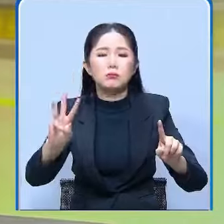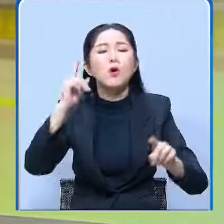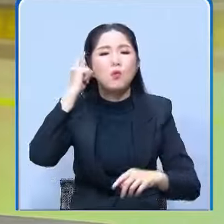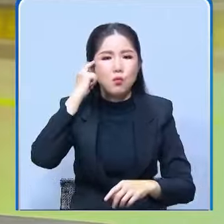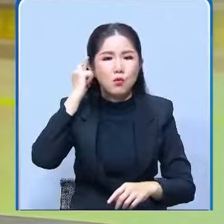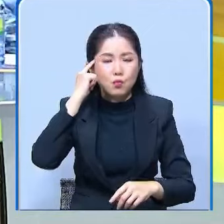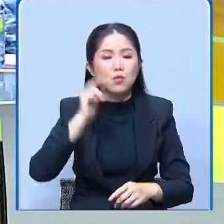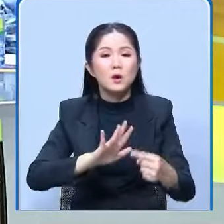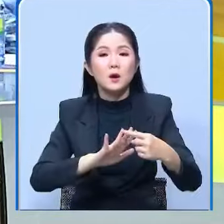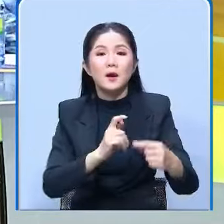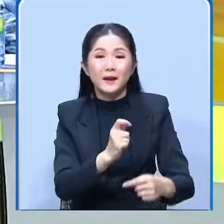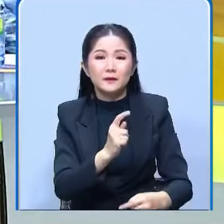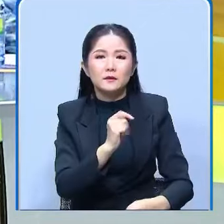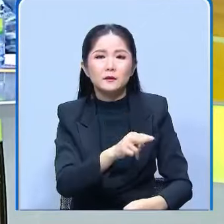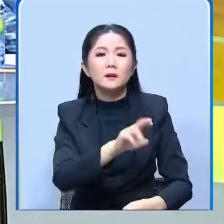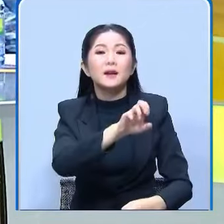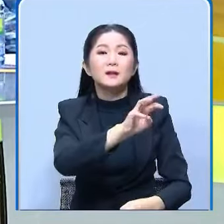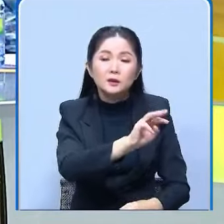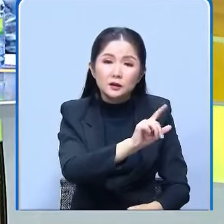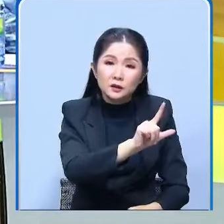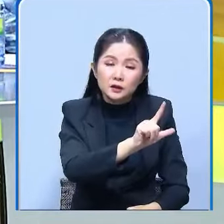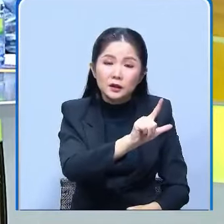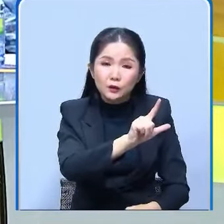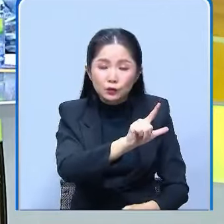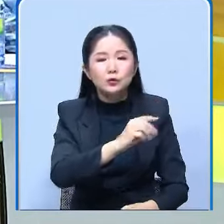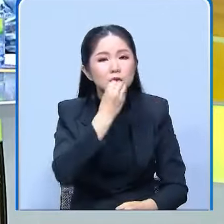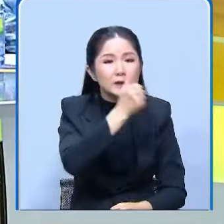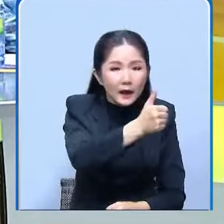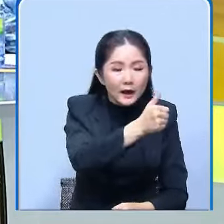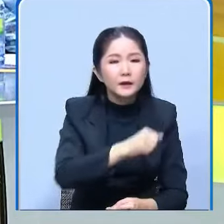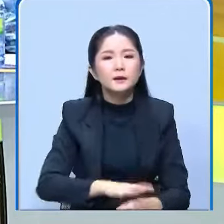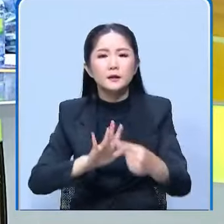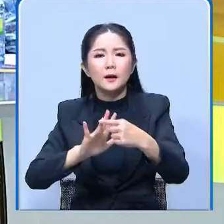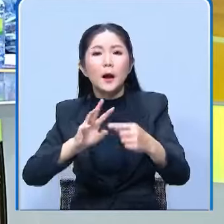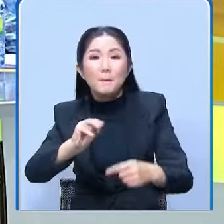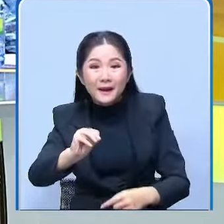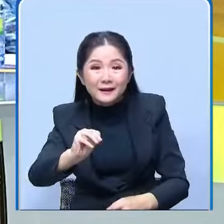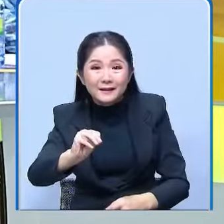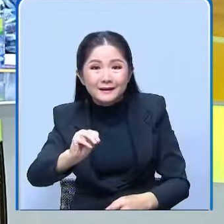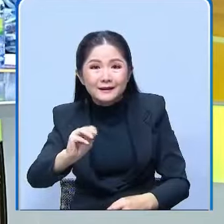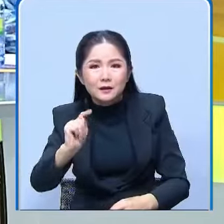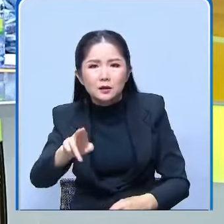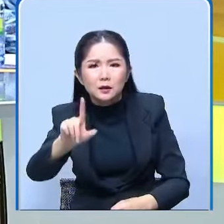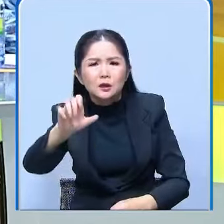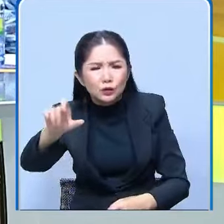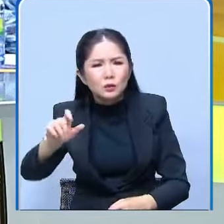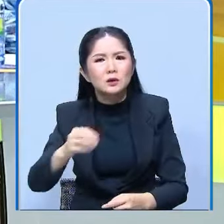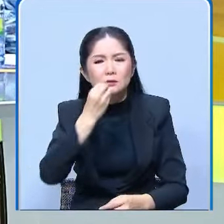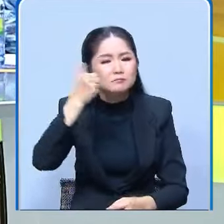เนี่ยคือกินได้เมทิลเนี่ยคือกินไม่ได้อันนี้เป็นความรู้พื้นฐานเลยแล้วเนี่ยคุณมาทำของให้คนกินน่ ะ มันความ